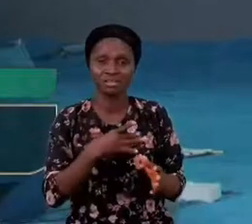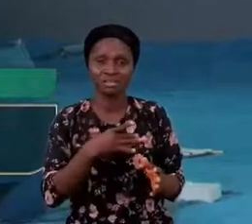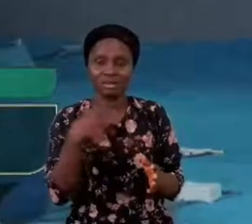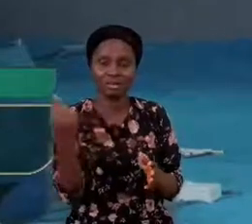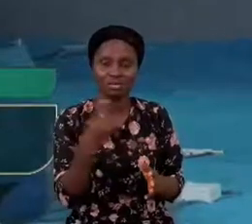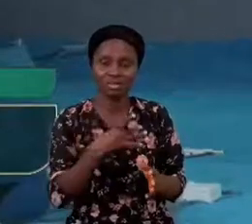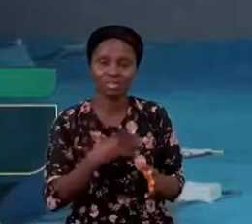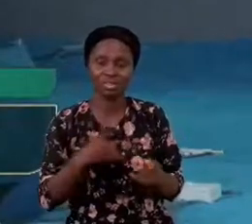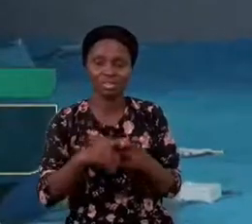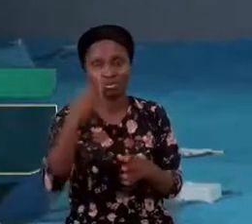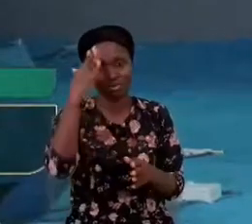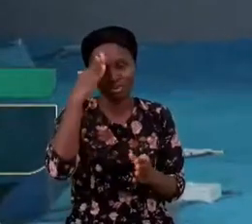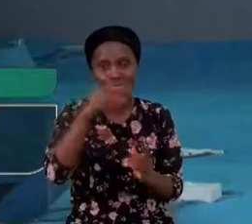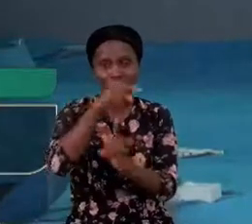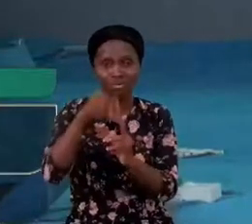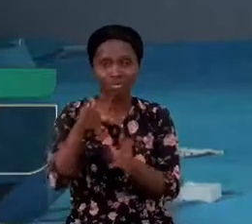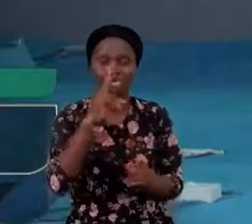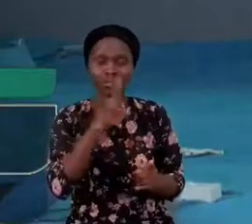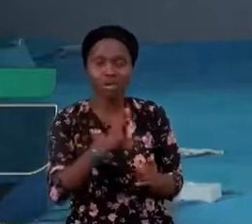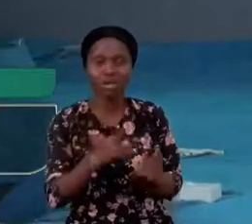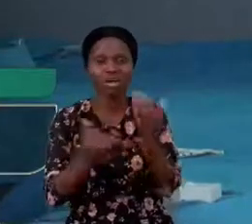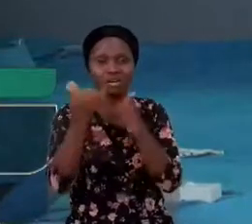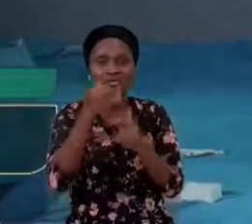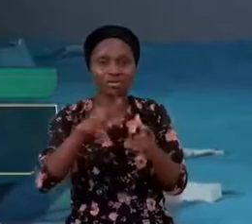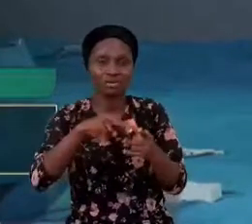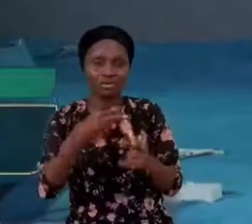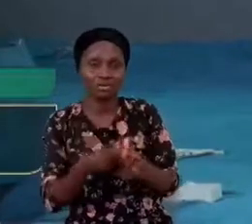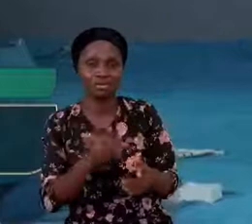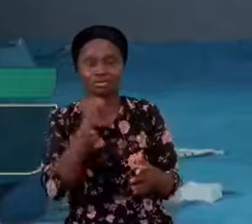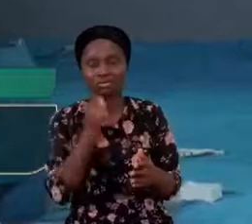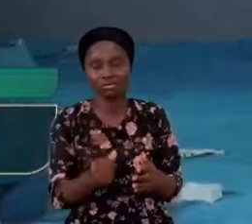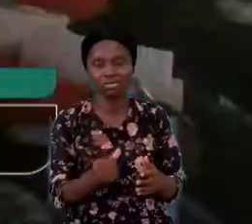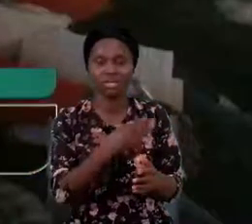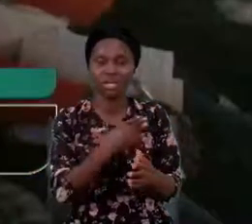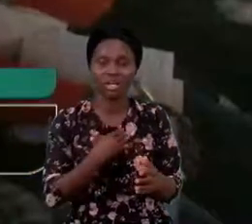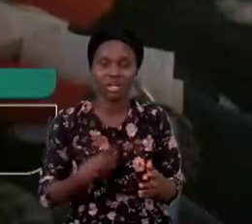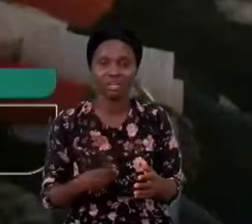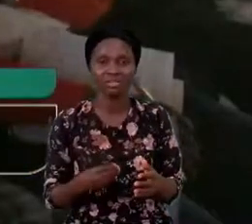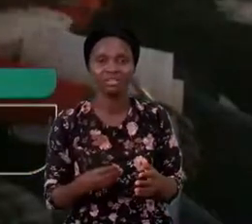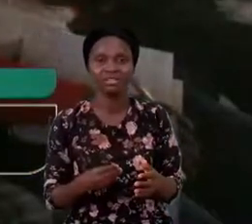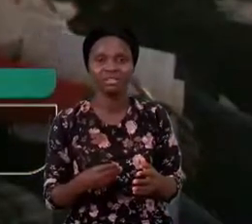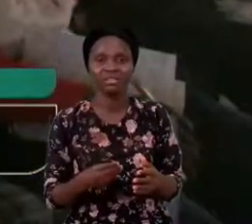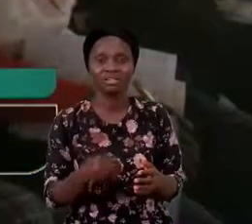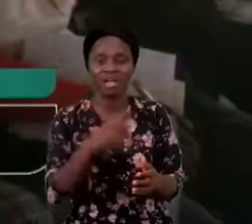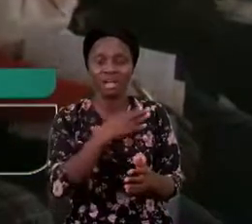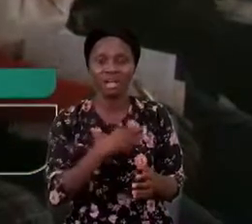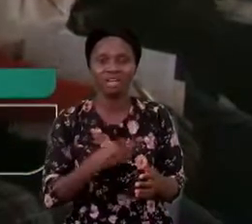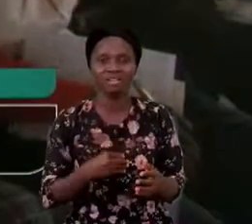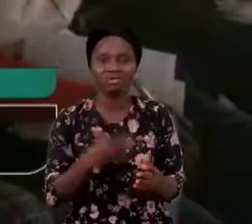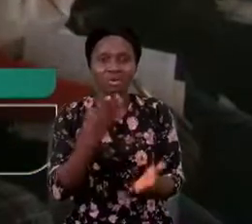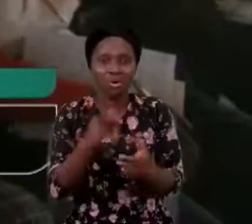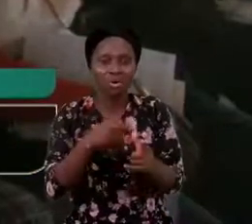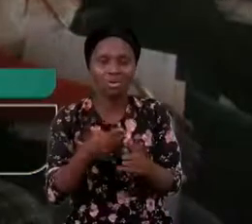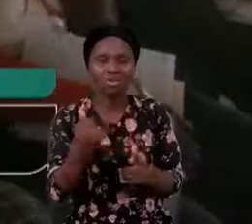La tête débaissée, son regard même ses épaules qui sont bas, tout elle, ça peut causer